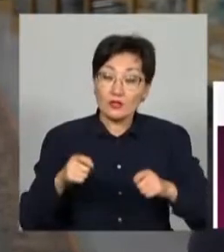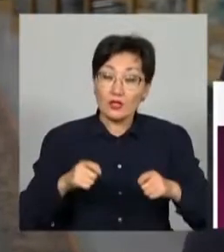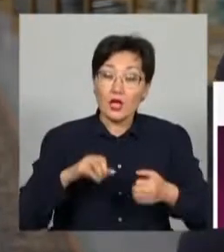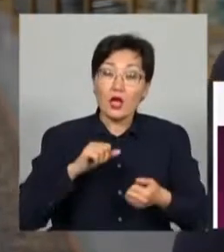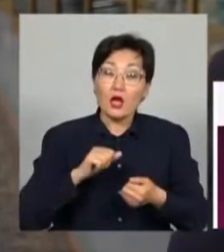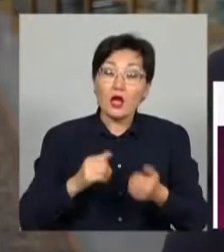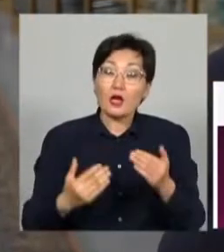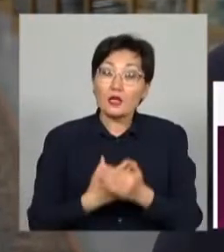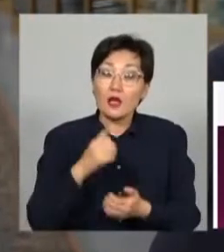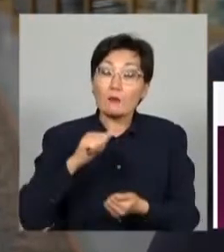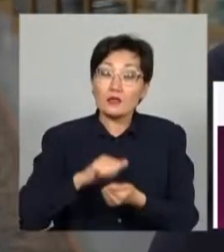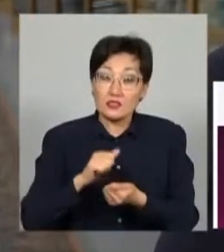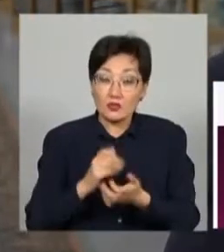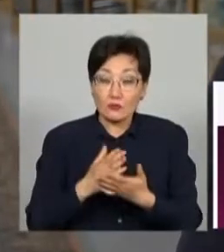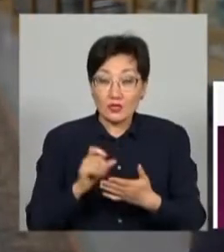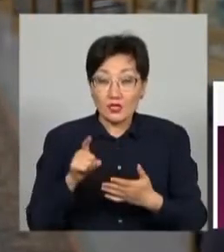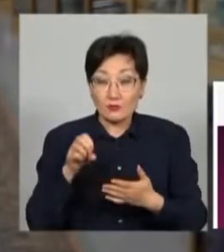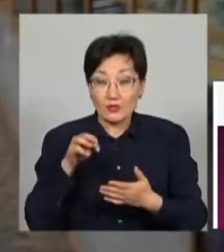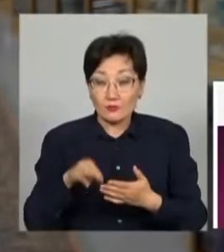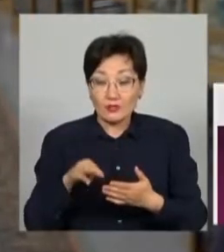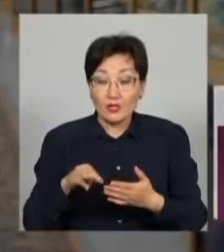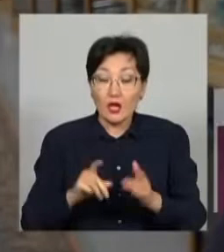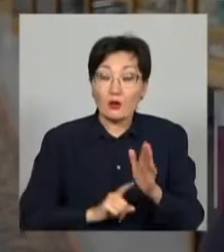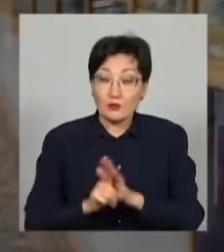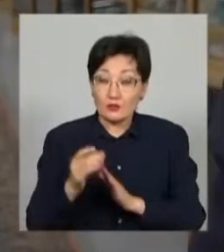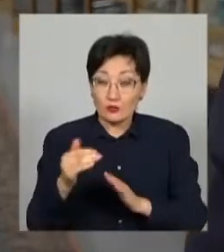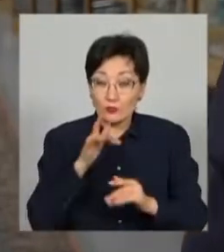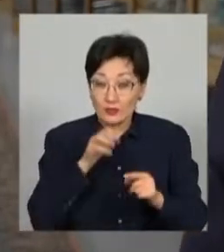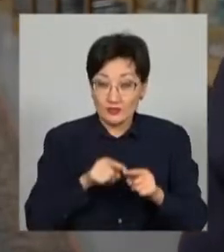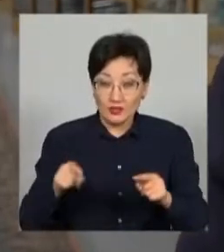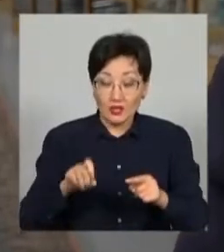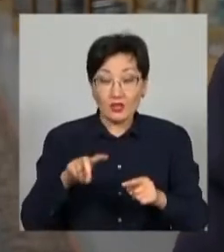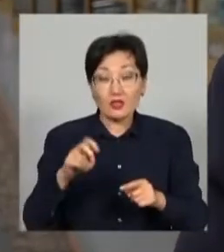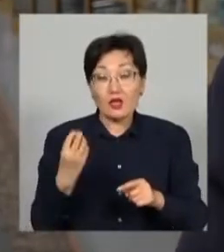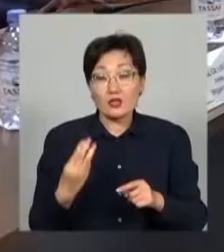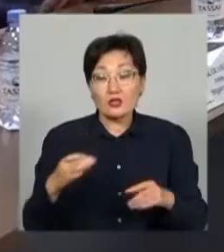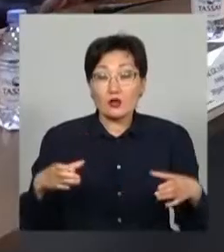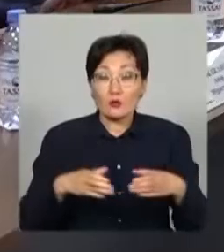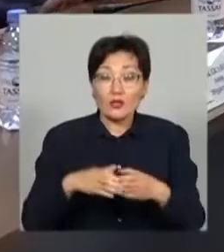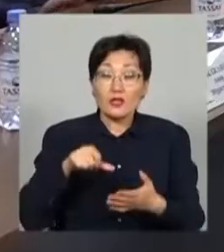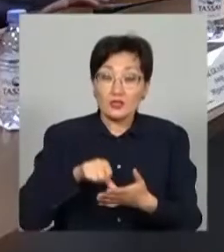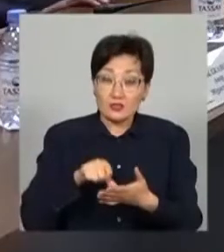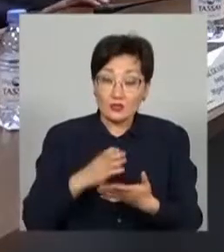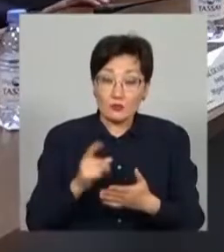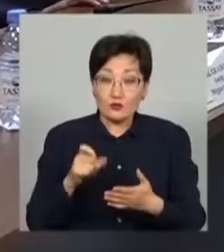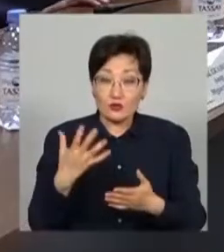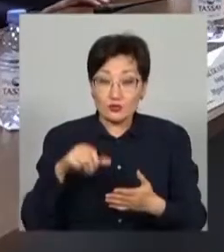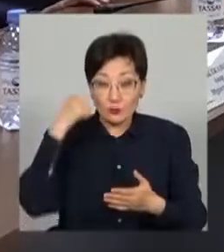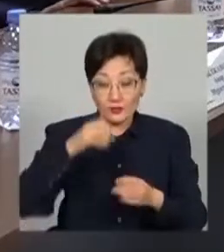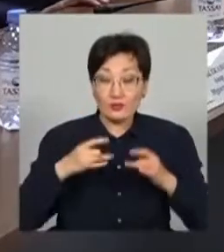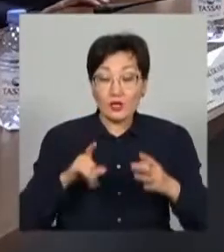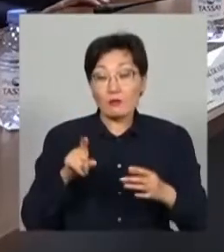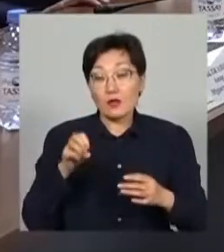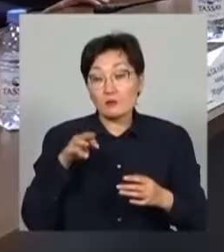отырмыз. Болған Ахмет Байтұрсынұлы ұйытқы болған және сол кезеңдегі Алаштың қайраткерлері қатысқан. Биыл 150 жылдық аталып өтілетін